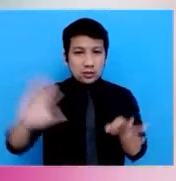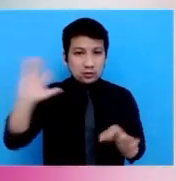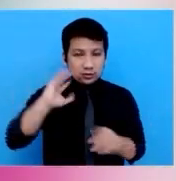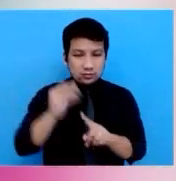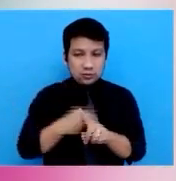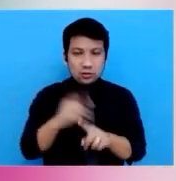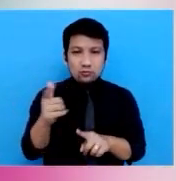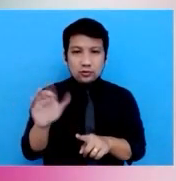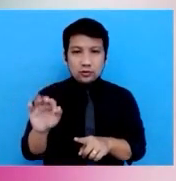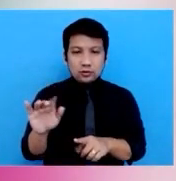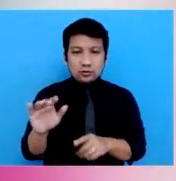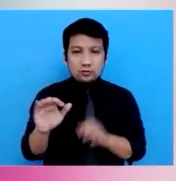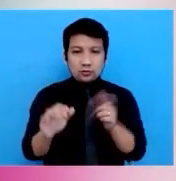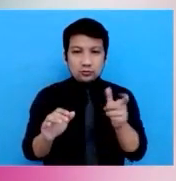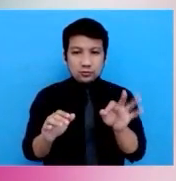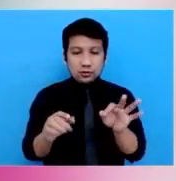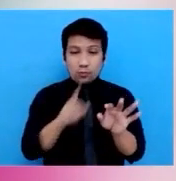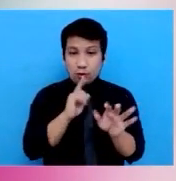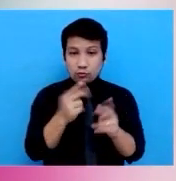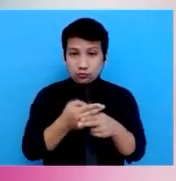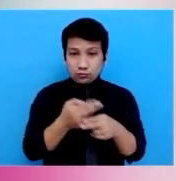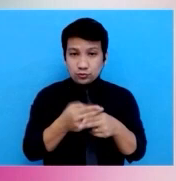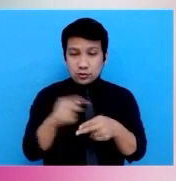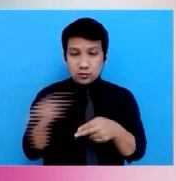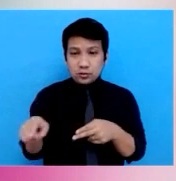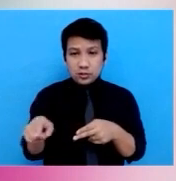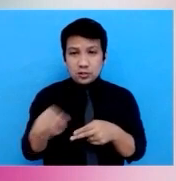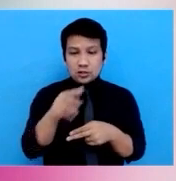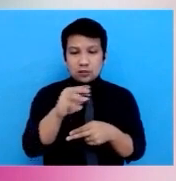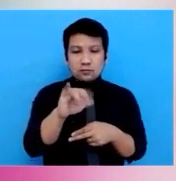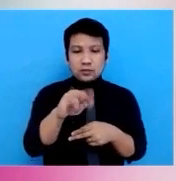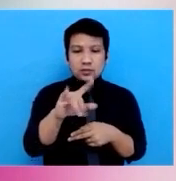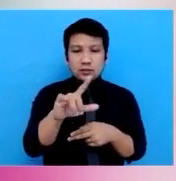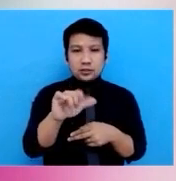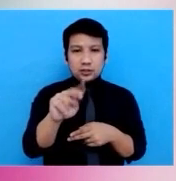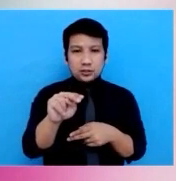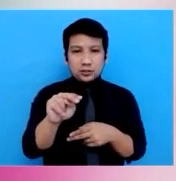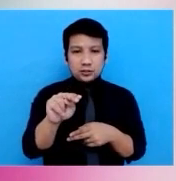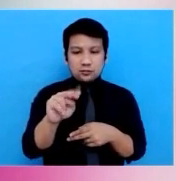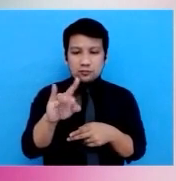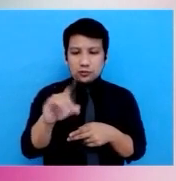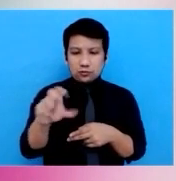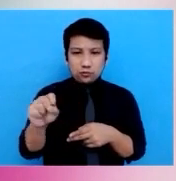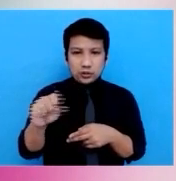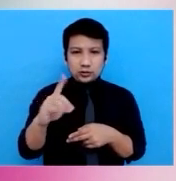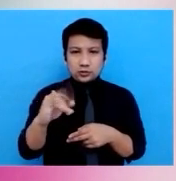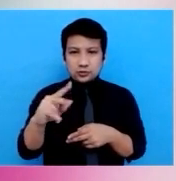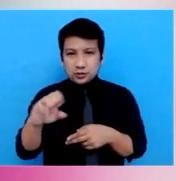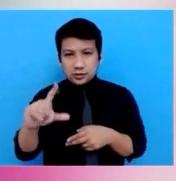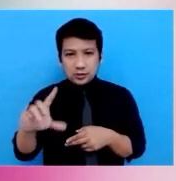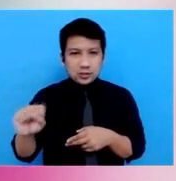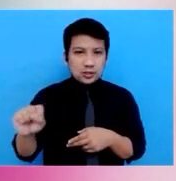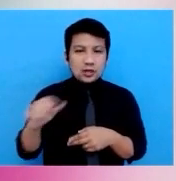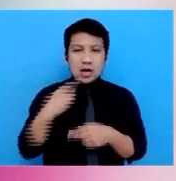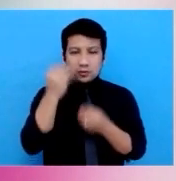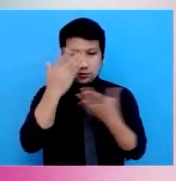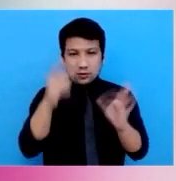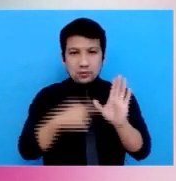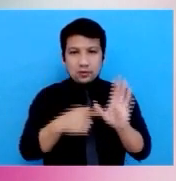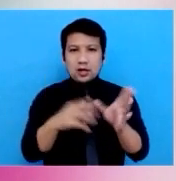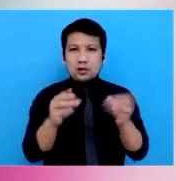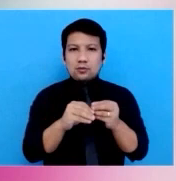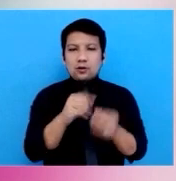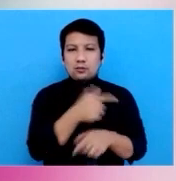2019. At ang totoong pangalan pala niya, Marilyn Batuhan de los Reyes. Kumbensido si Libiran na nagkaroon ng kapabayaan